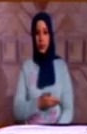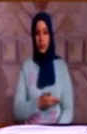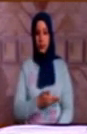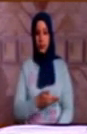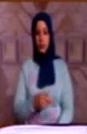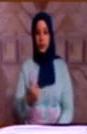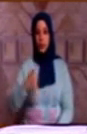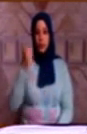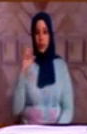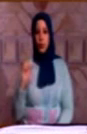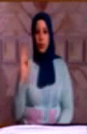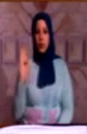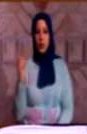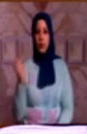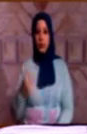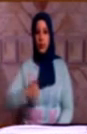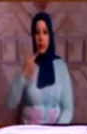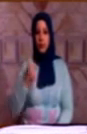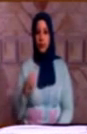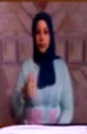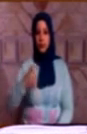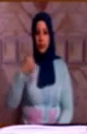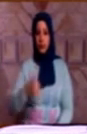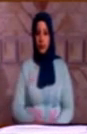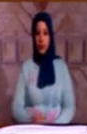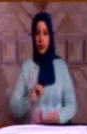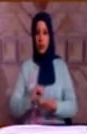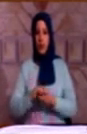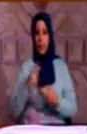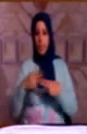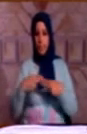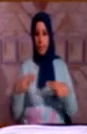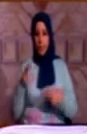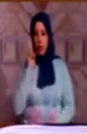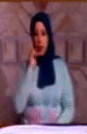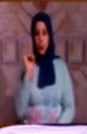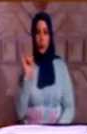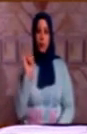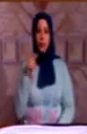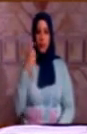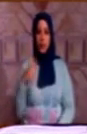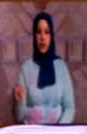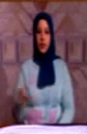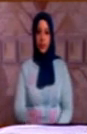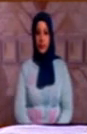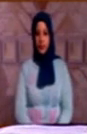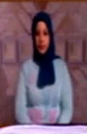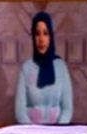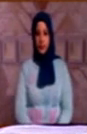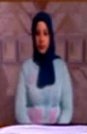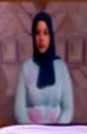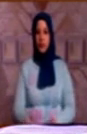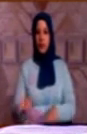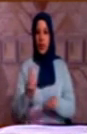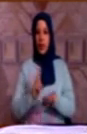لوصول الى حل سلمي فالحقيقه يعني ده من الاخبار المهمه هنروح كمان